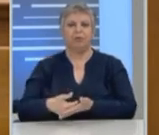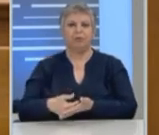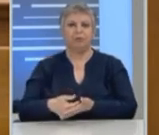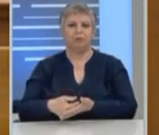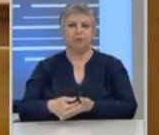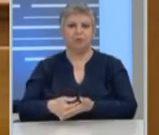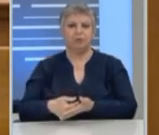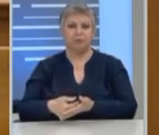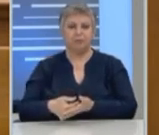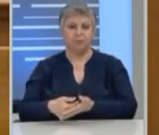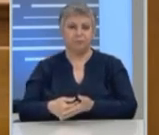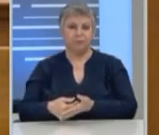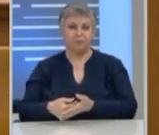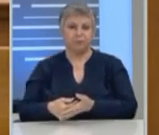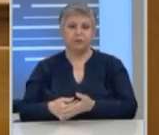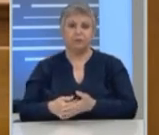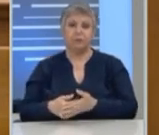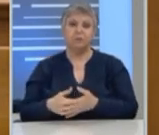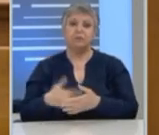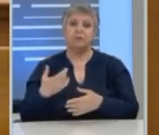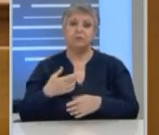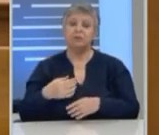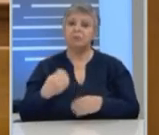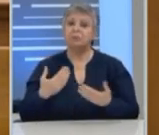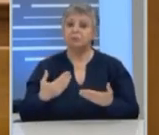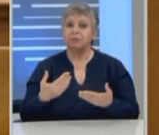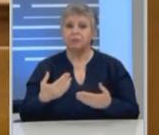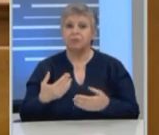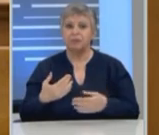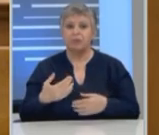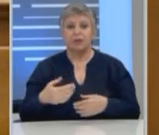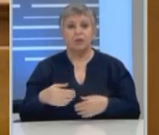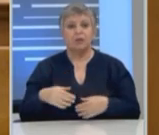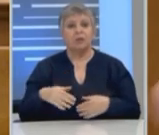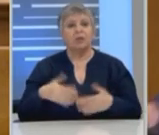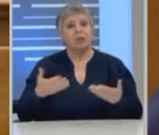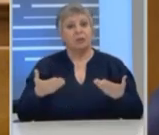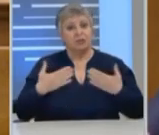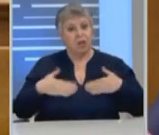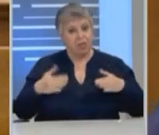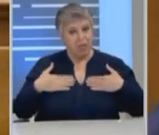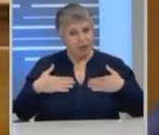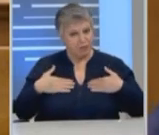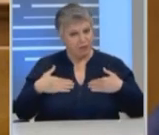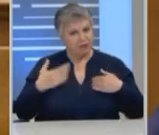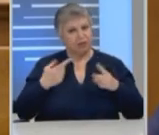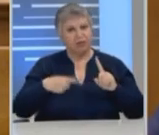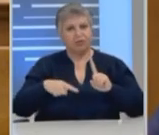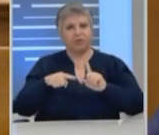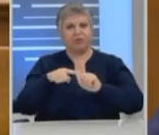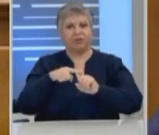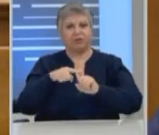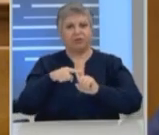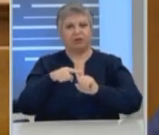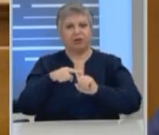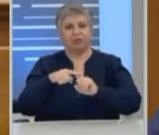αν έχουμε την θετική εξέλιξη που όλοι επιθυμούμε να έχουμε και πάρουμε τη λύση